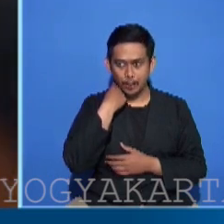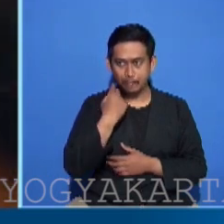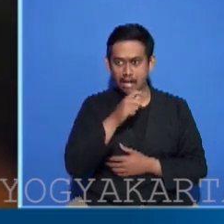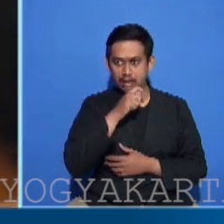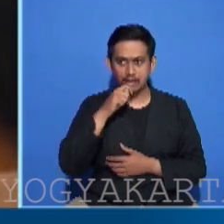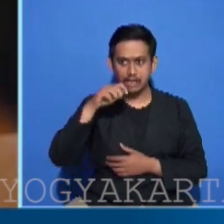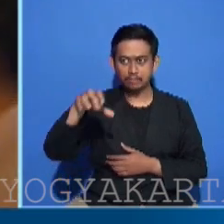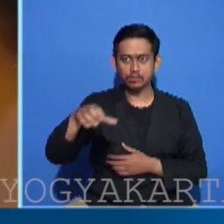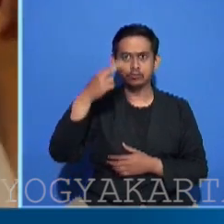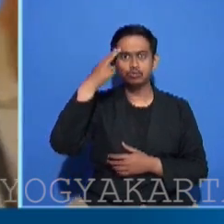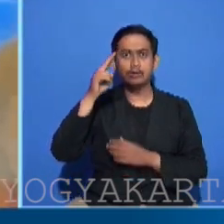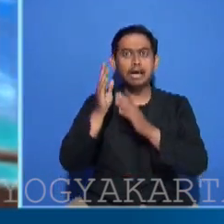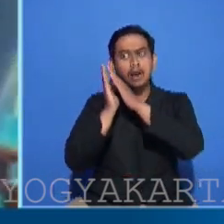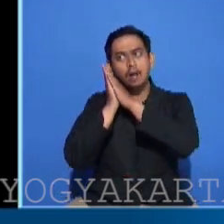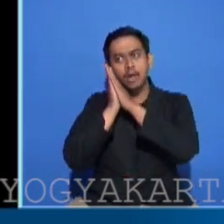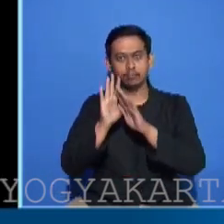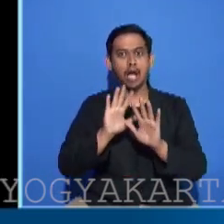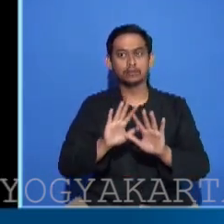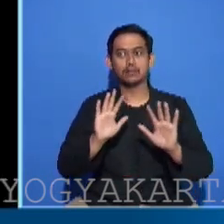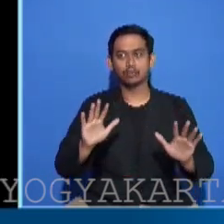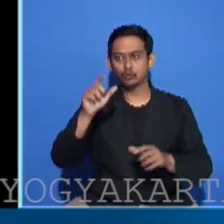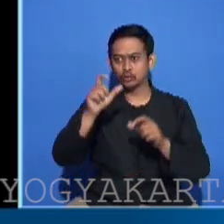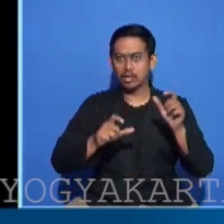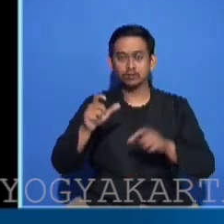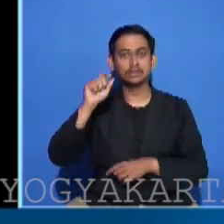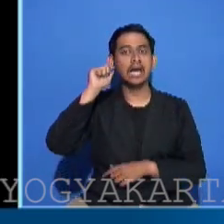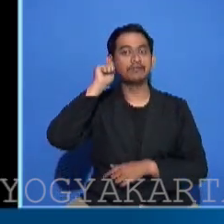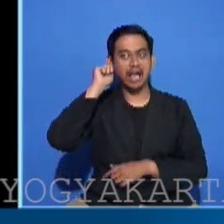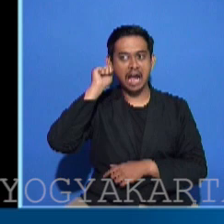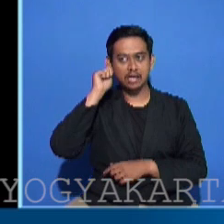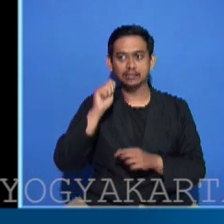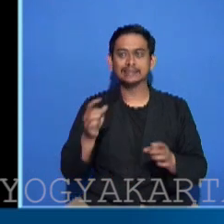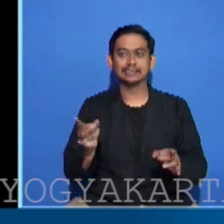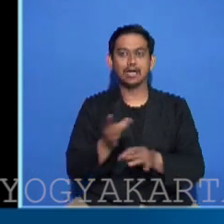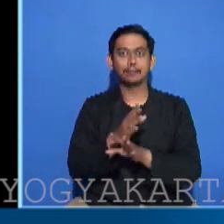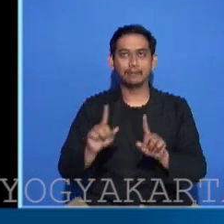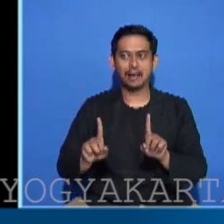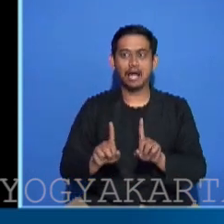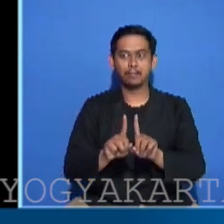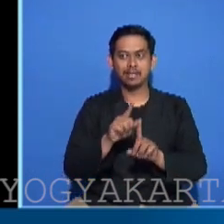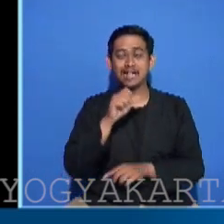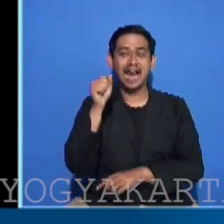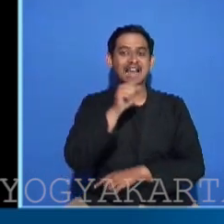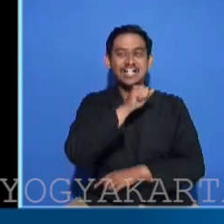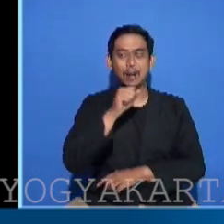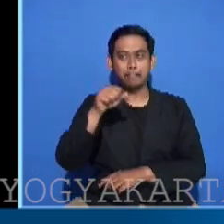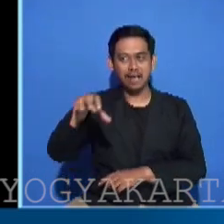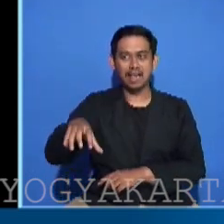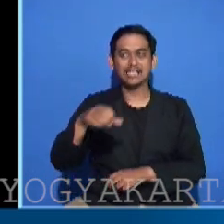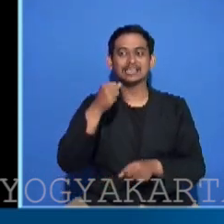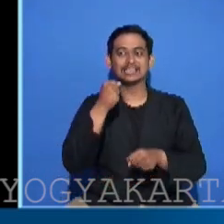dijadikan mes untuk menampung puluhan wanita yang dipekerjakan sebagai pemandu lagu atau karaoke di wilayah Gedong Tengen Kota